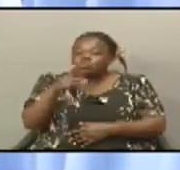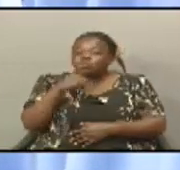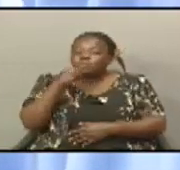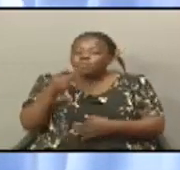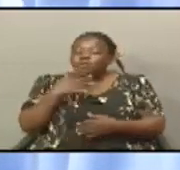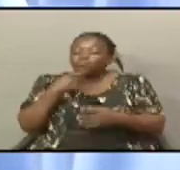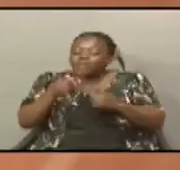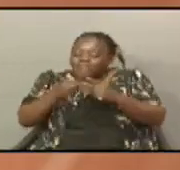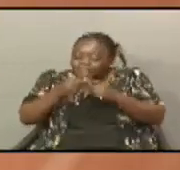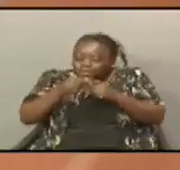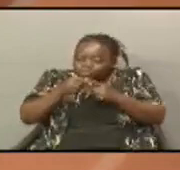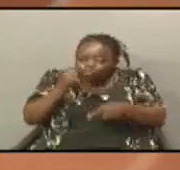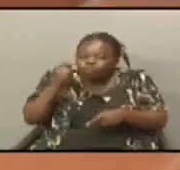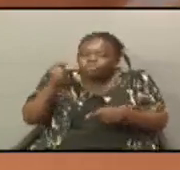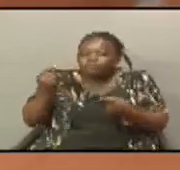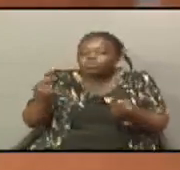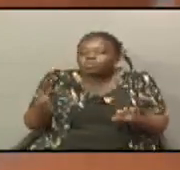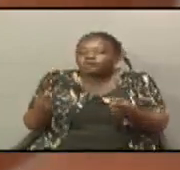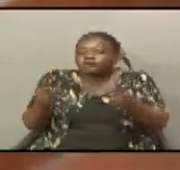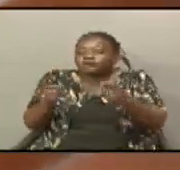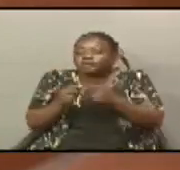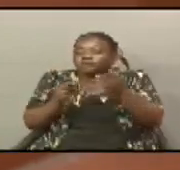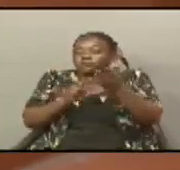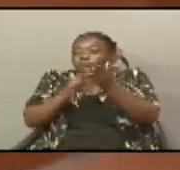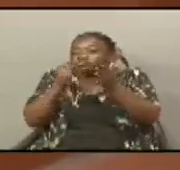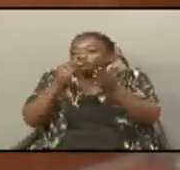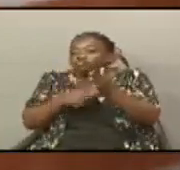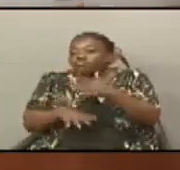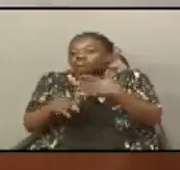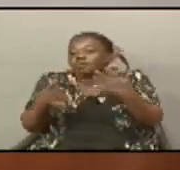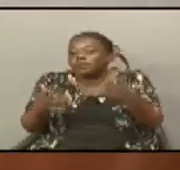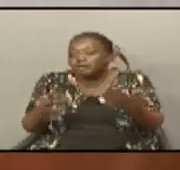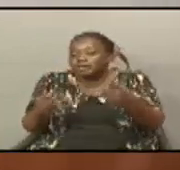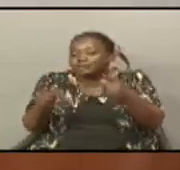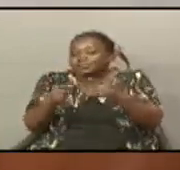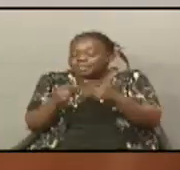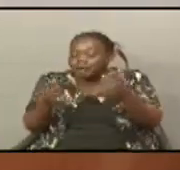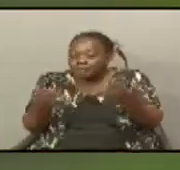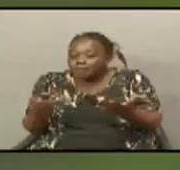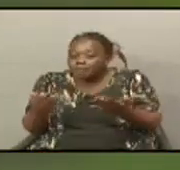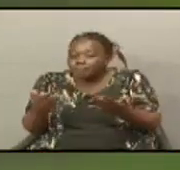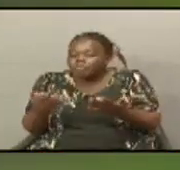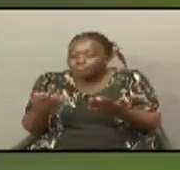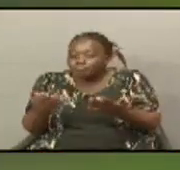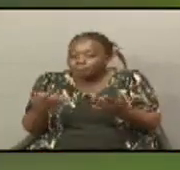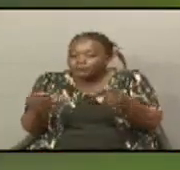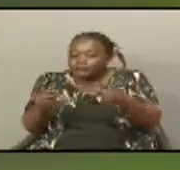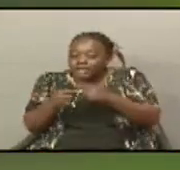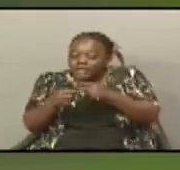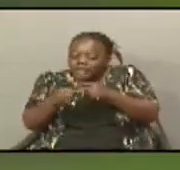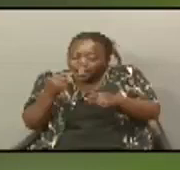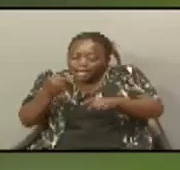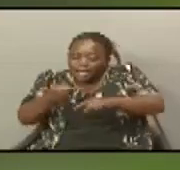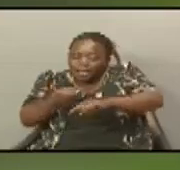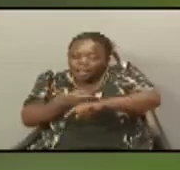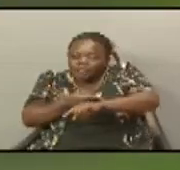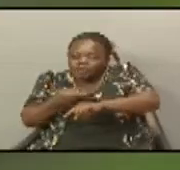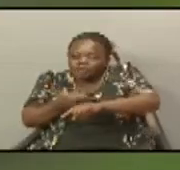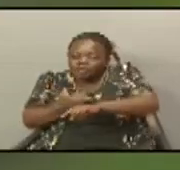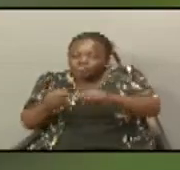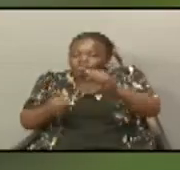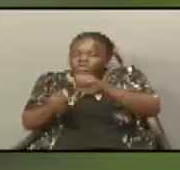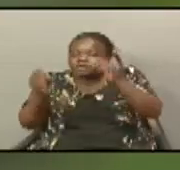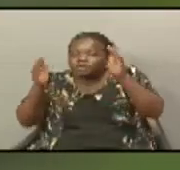kumukutulirako ddala maka wadde nga akamiki yakozesa kalabika tekabadde kwejigendekera kutula omusu omukulu okukola emirimu